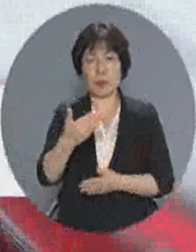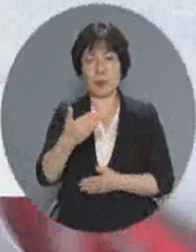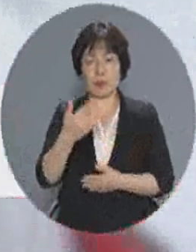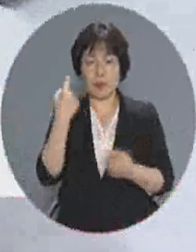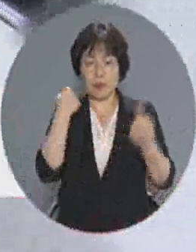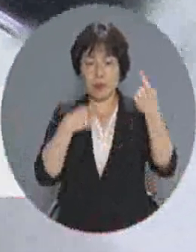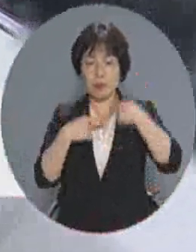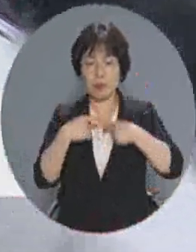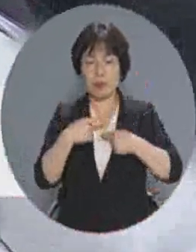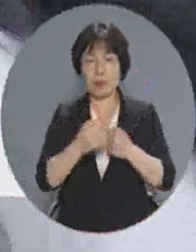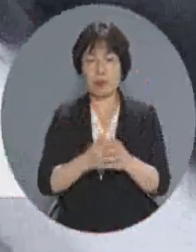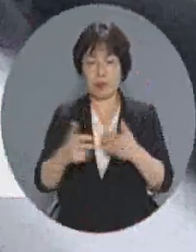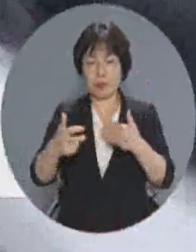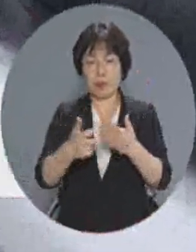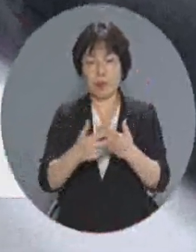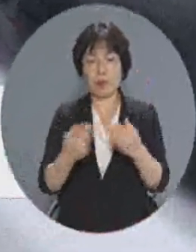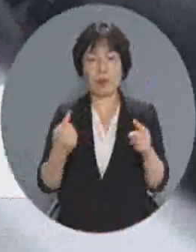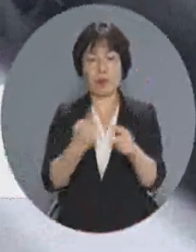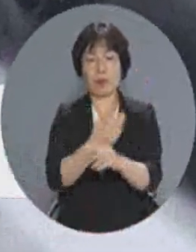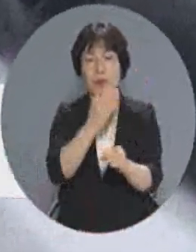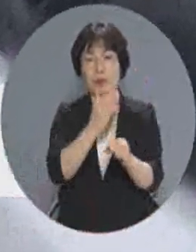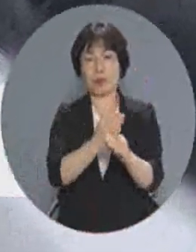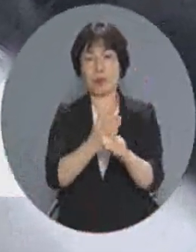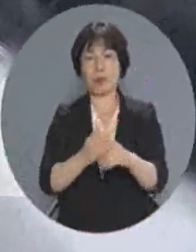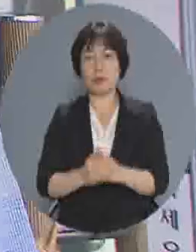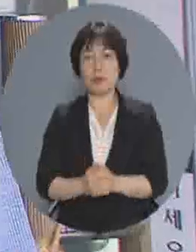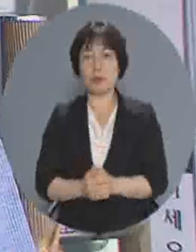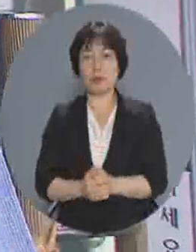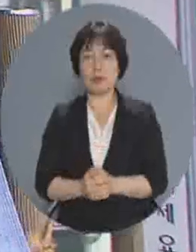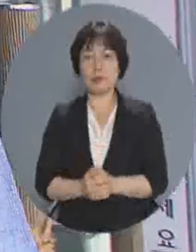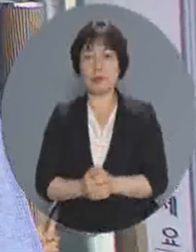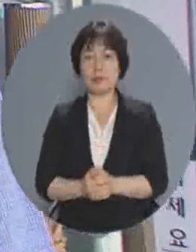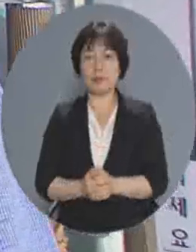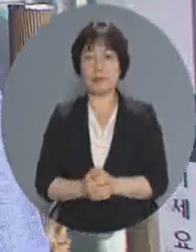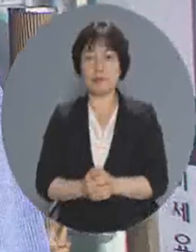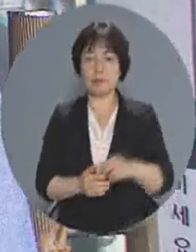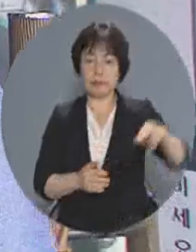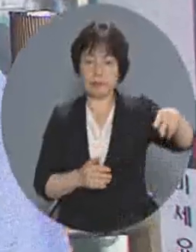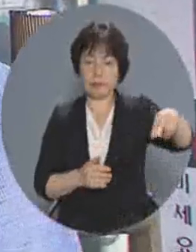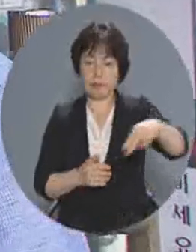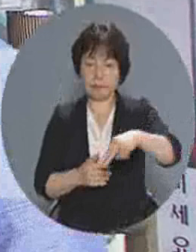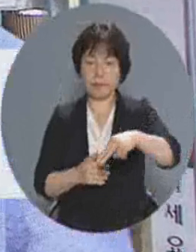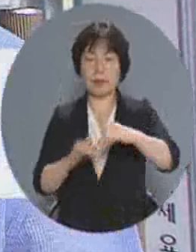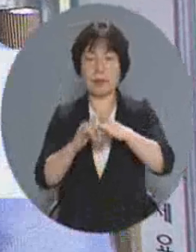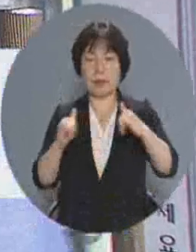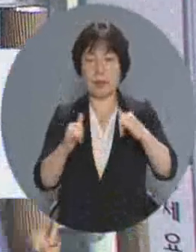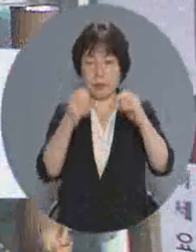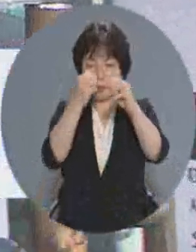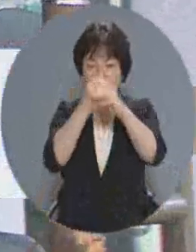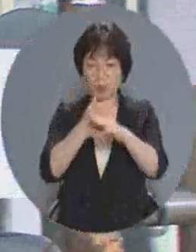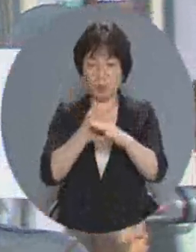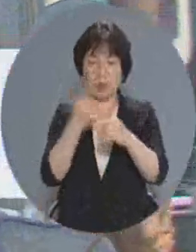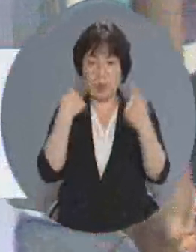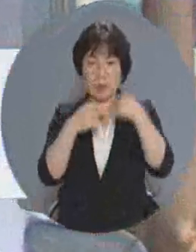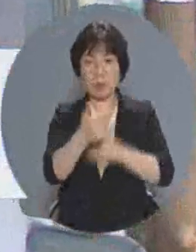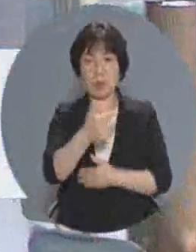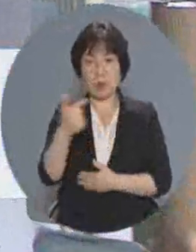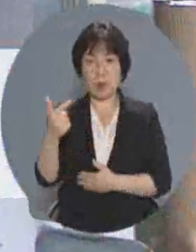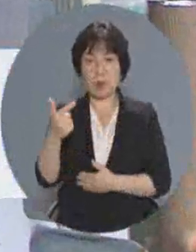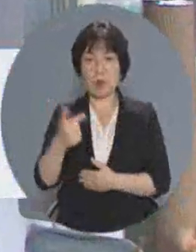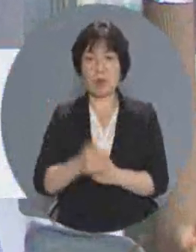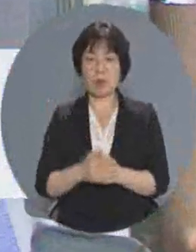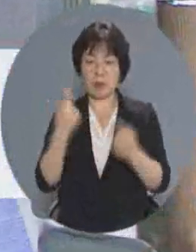크고 작은 부상을 입고 병원에서 치료를 받고 있습니다. 보행 신호였습니다. 보행 신호. 많이 다치셨죠?